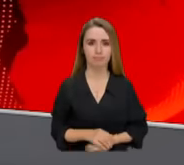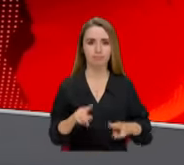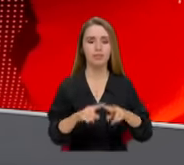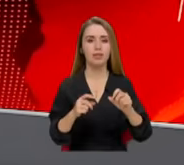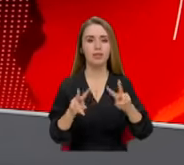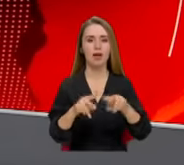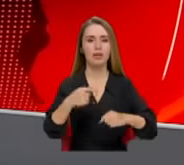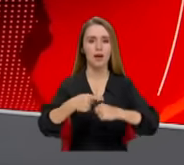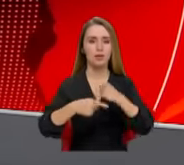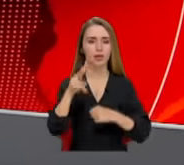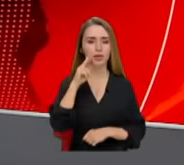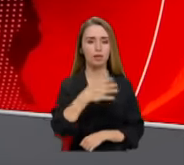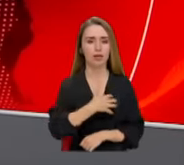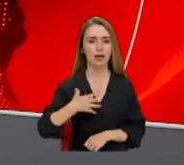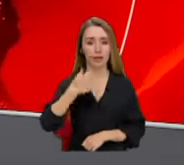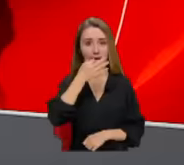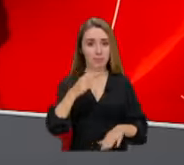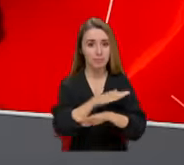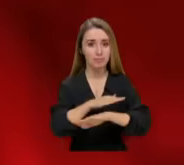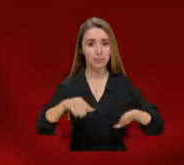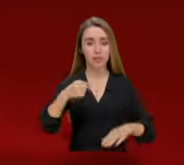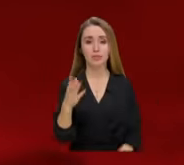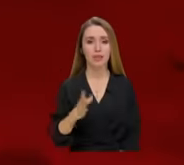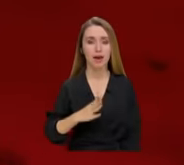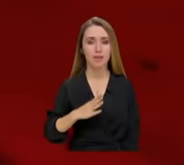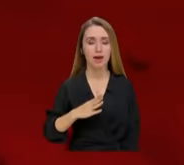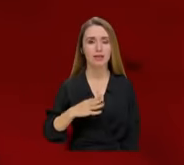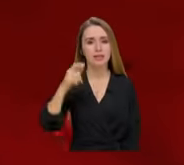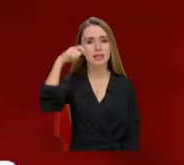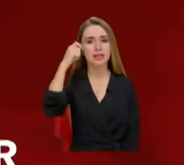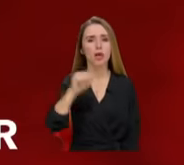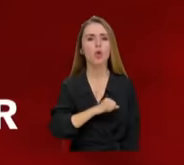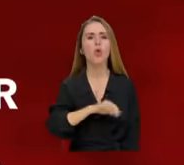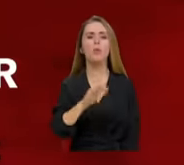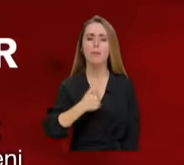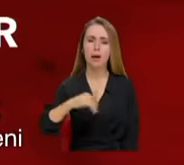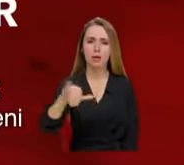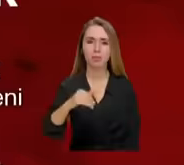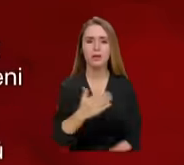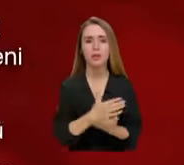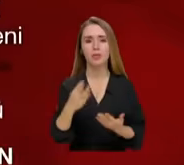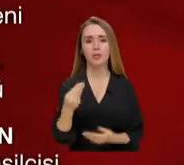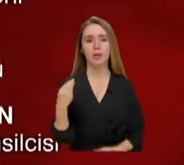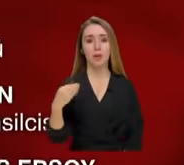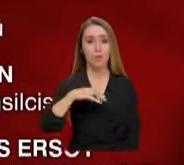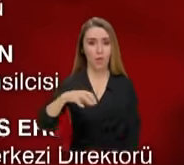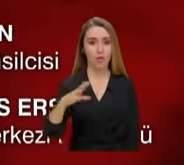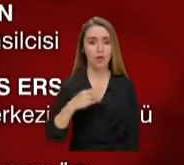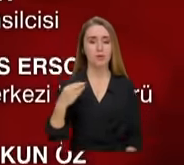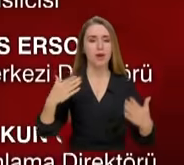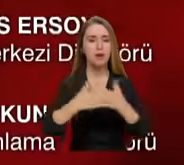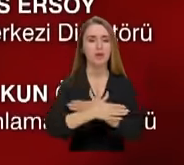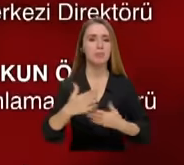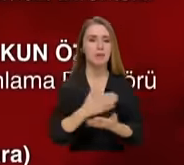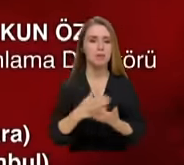Havasına, efendim Now hafta sonu ana haber bültenini burada noktalıyoruz. Now'da yayın dizimiz Korkma Ben Yanındayım'la devam edecek. Yeni bölümüyle iyi bir